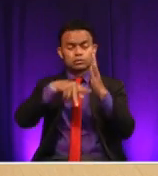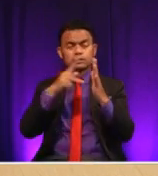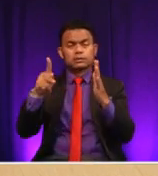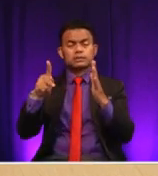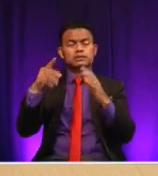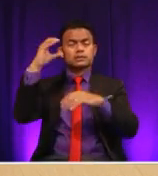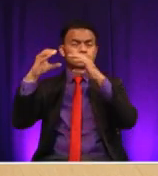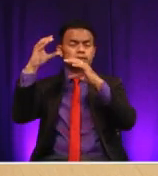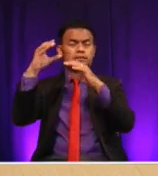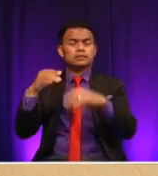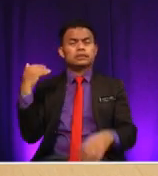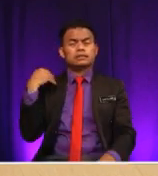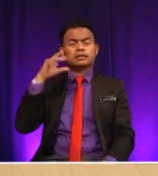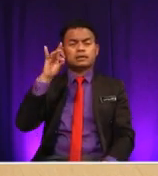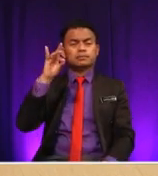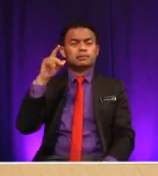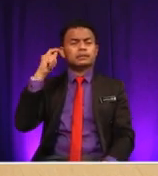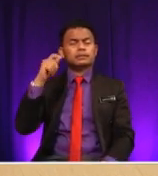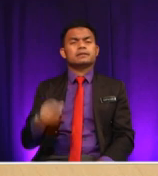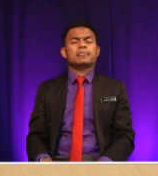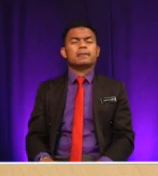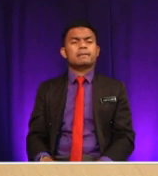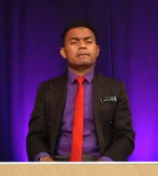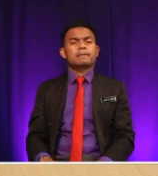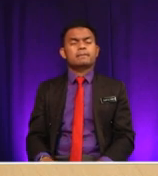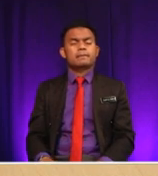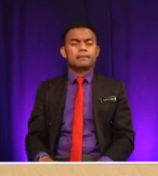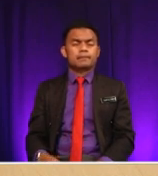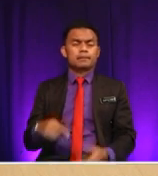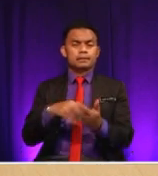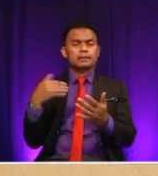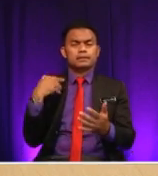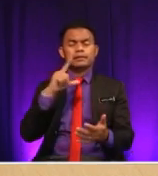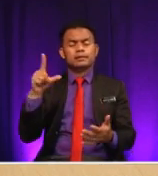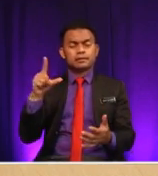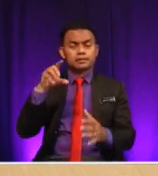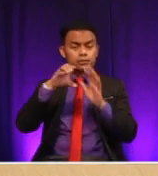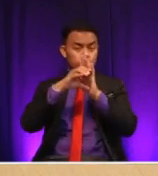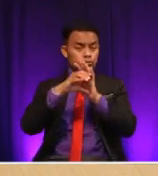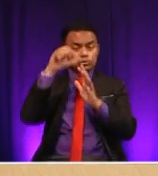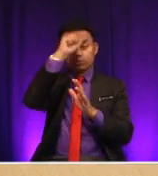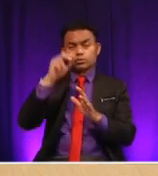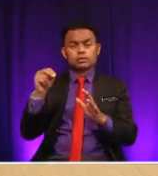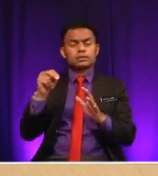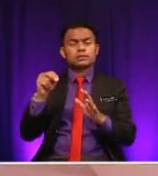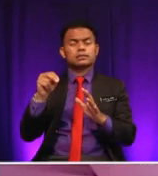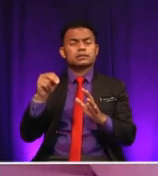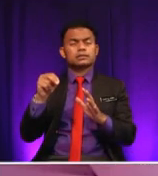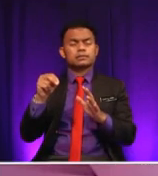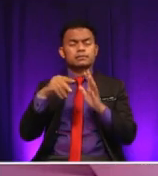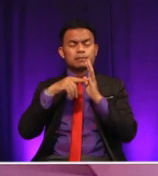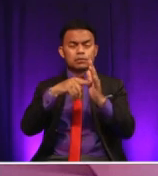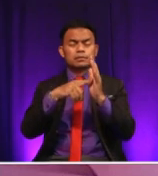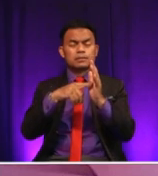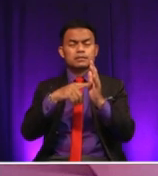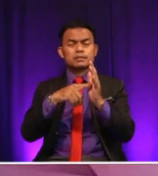dan dalam soal dan hanya minta dua ciri saja ini merupakan contoh soal respon terhadap respon terhadap